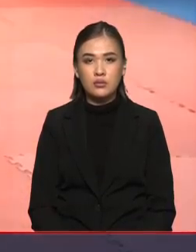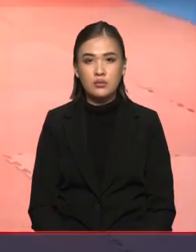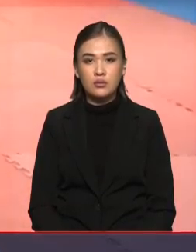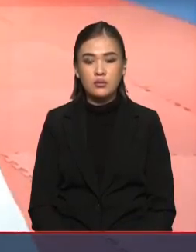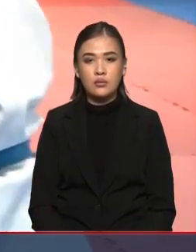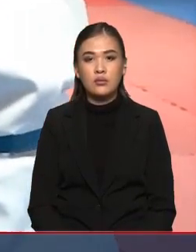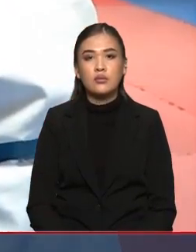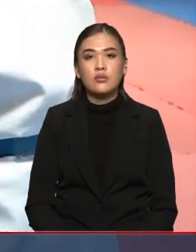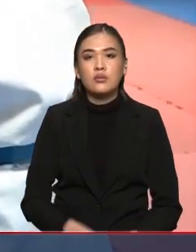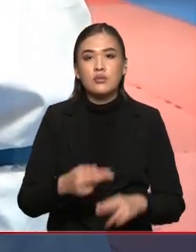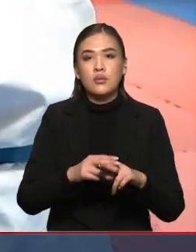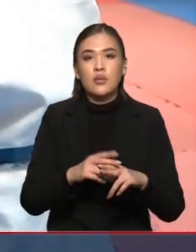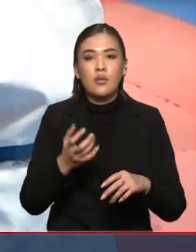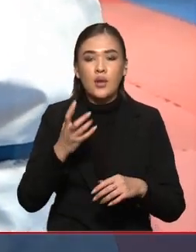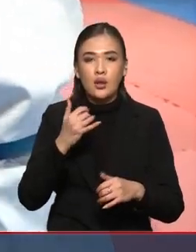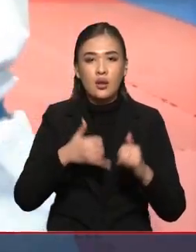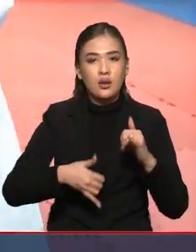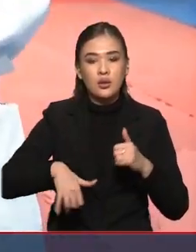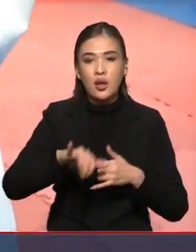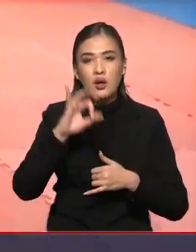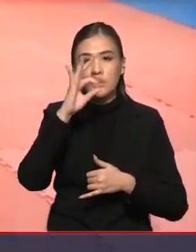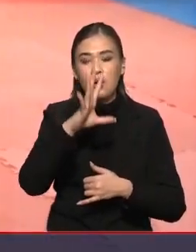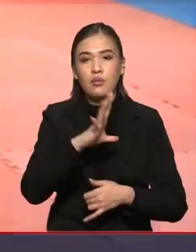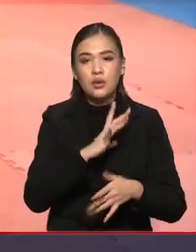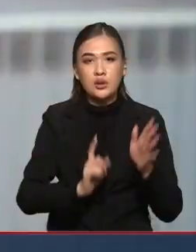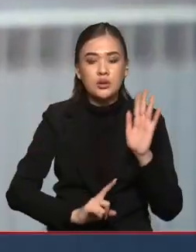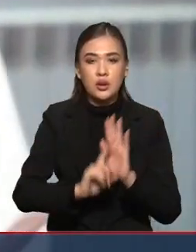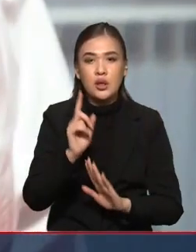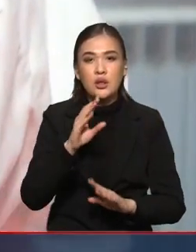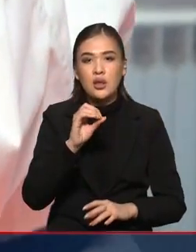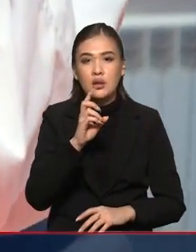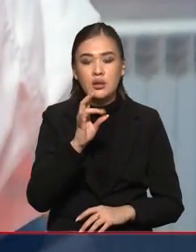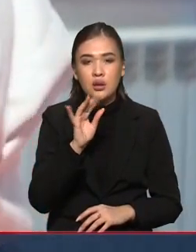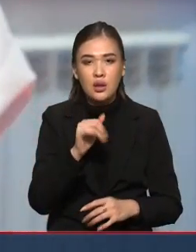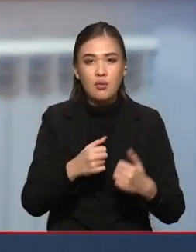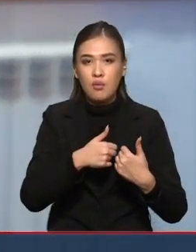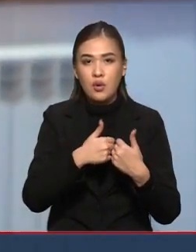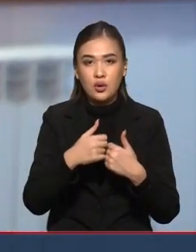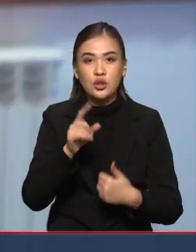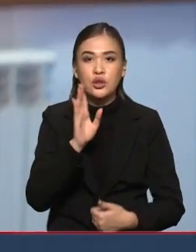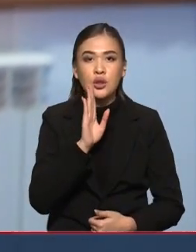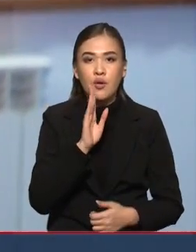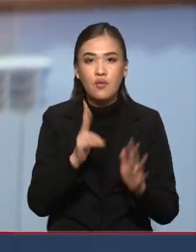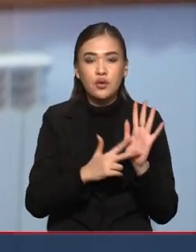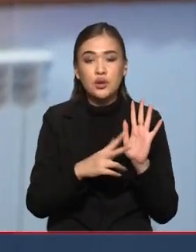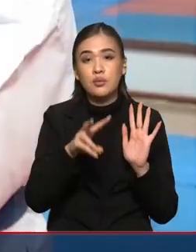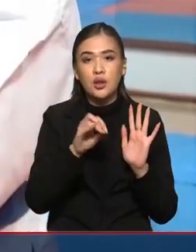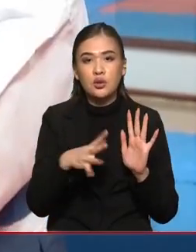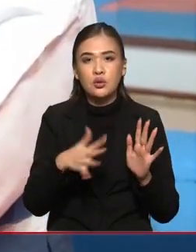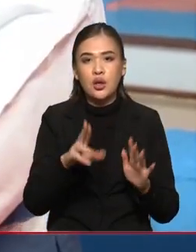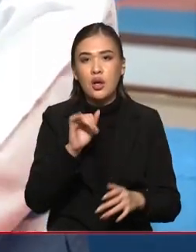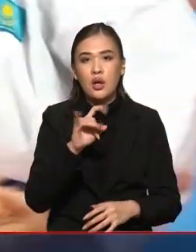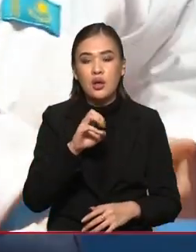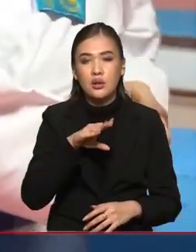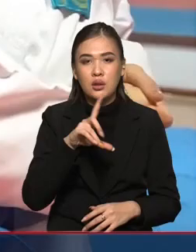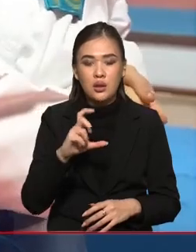Ага. Хук слева и удар ногой. Тренер показывает Даяне Сапарбаевой технику ведения боя. Девушка 8 лет занимается карате, тренируется